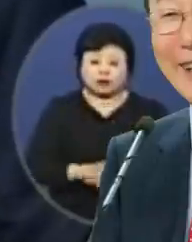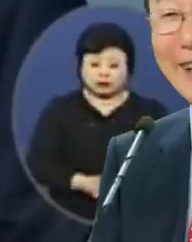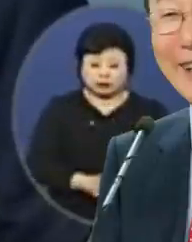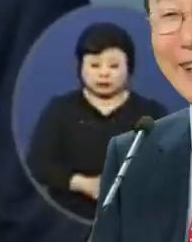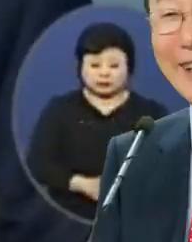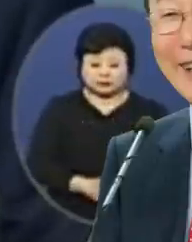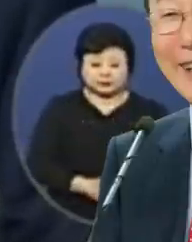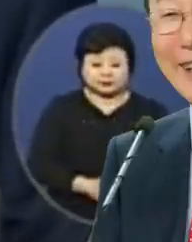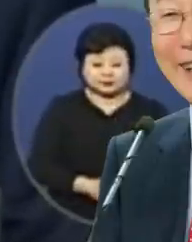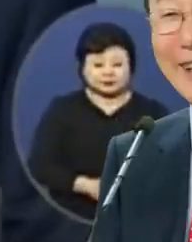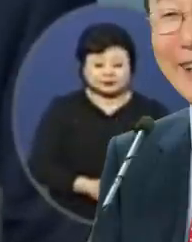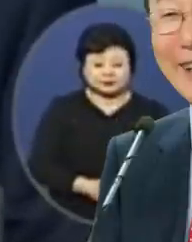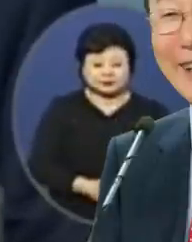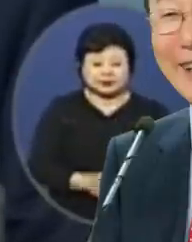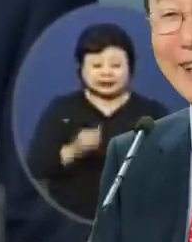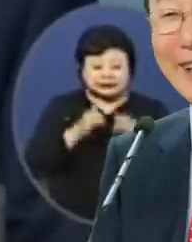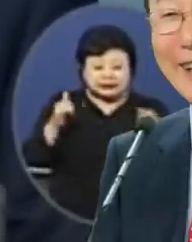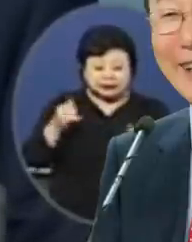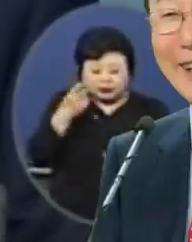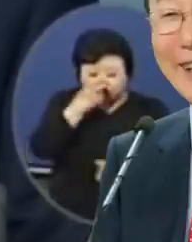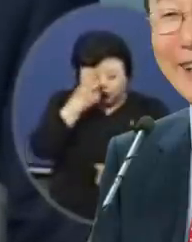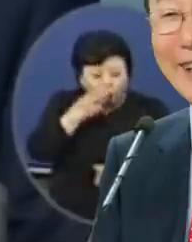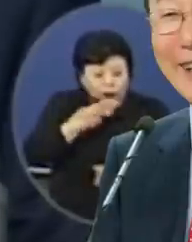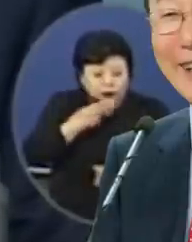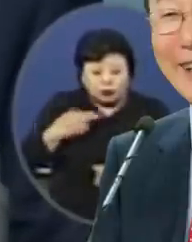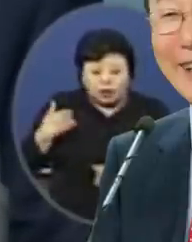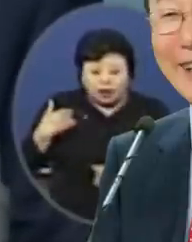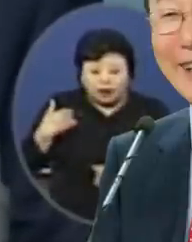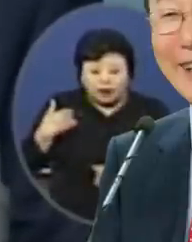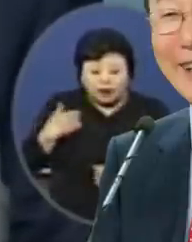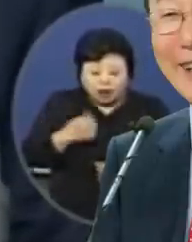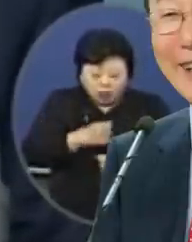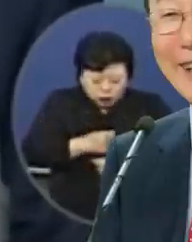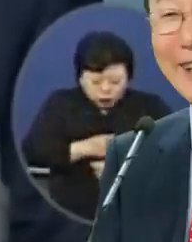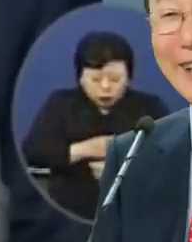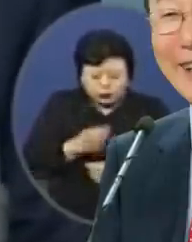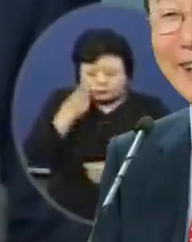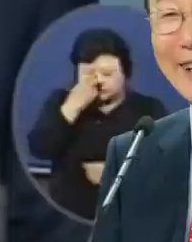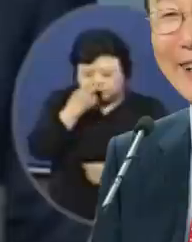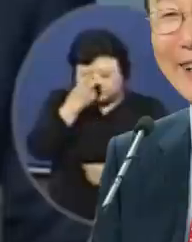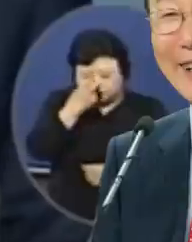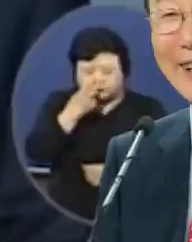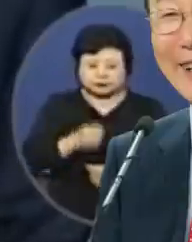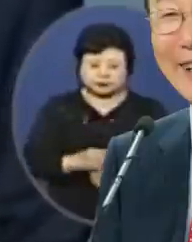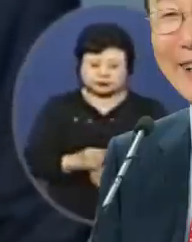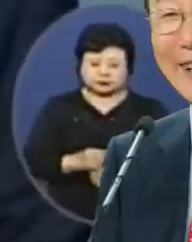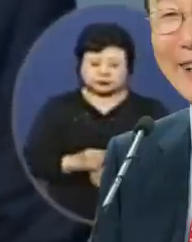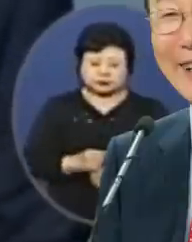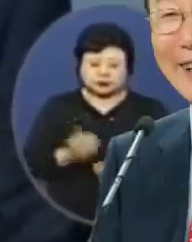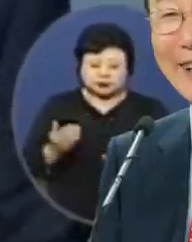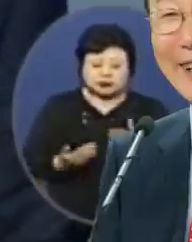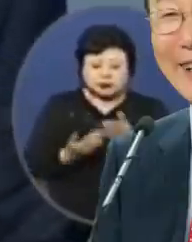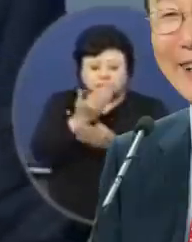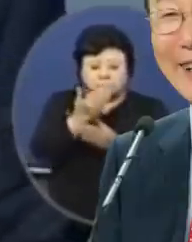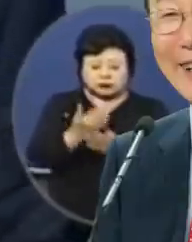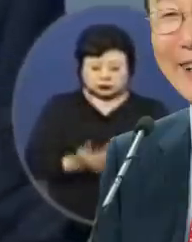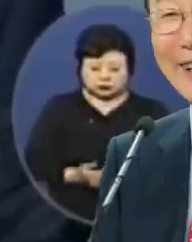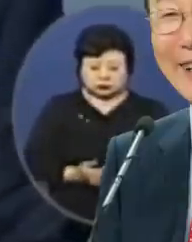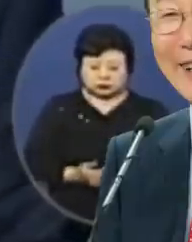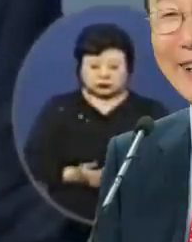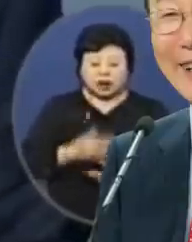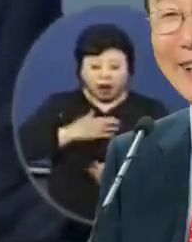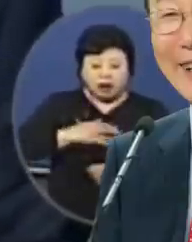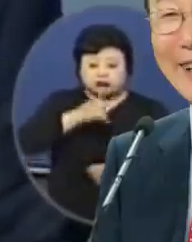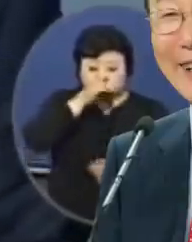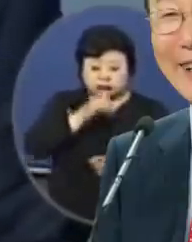이루어지는 것입니다. 사람들이 안 살펴봐서 그런데 지금 조심해서 살펴보면 이러한 일들이 이루어진 것을 여러분 생애 속에서